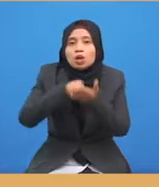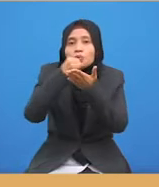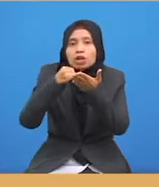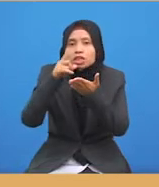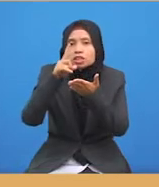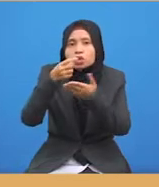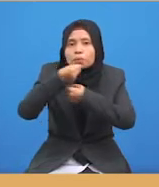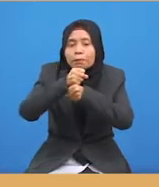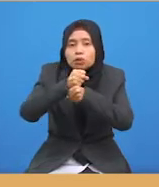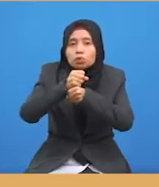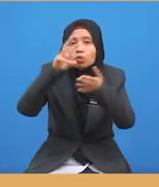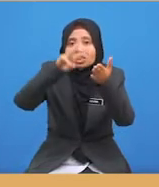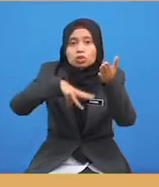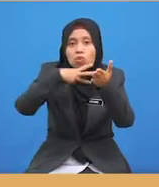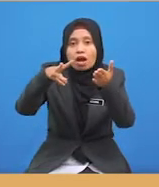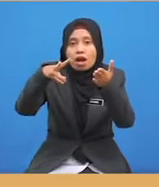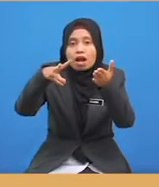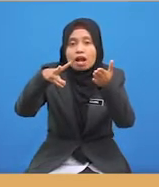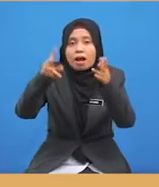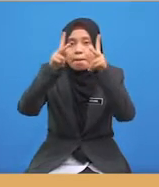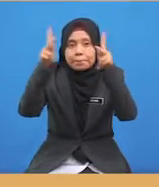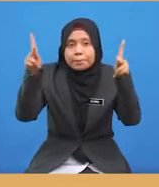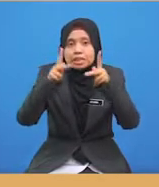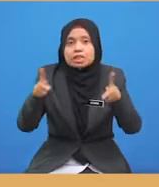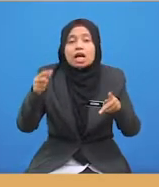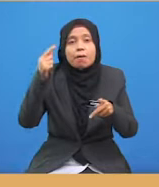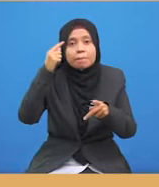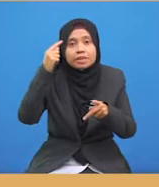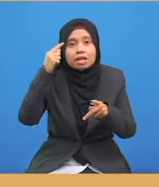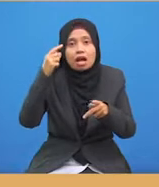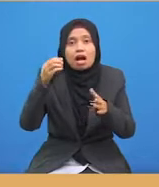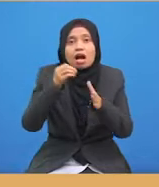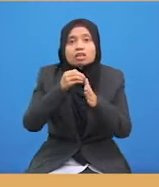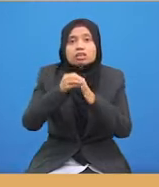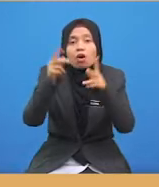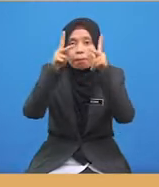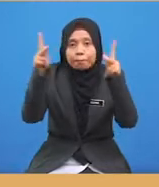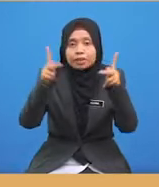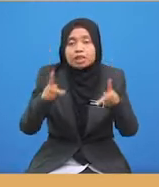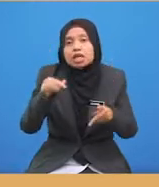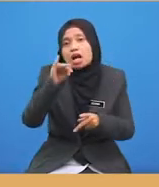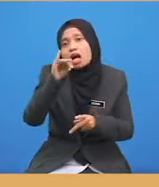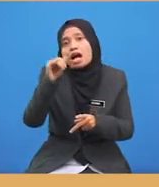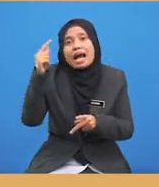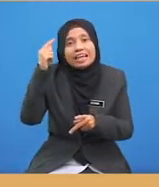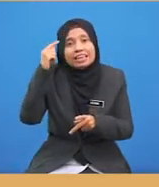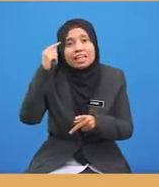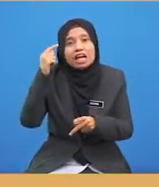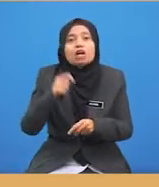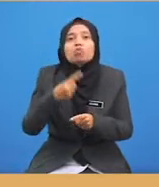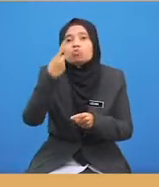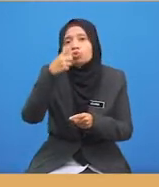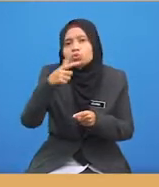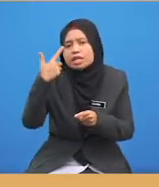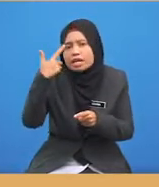Lukiskan satu bentuk jadual, peta minda atau peta I-Think untuk melihat perbandingan